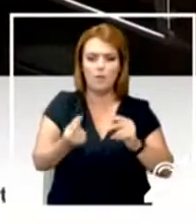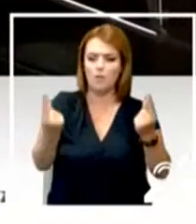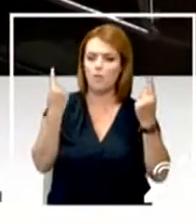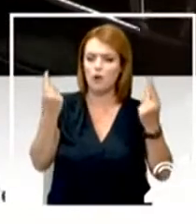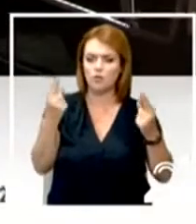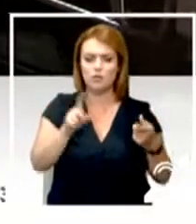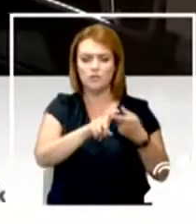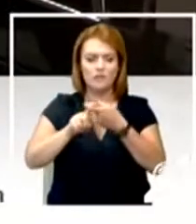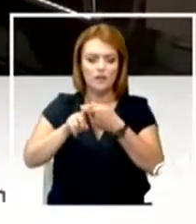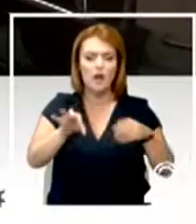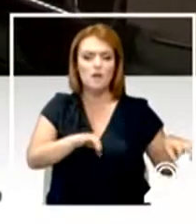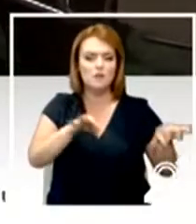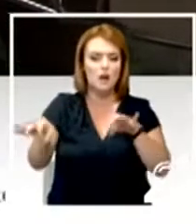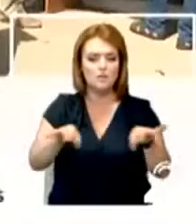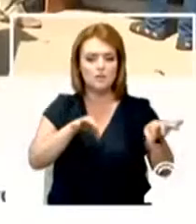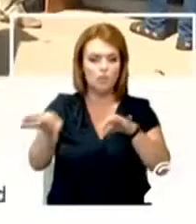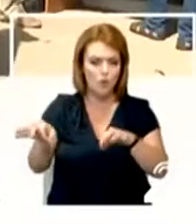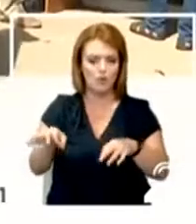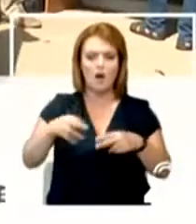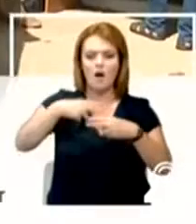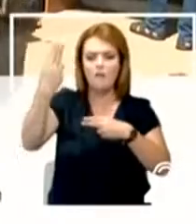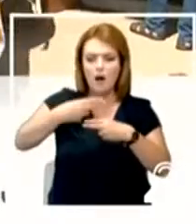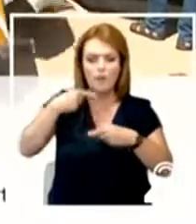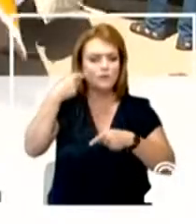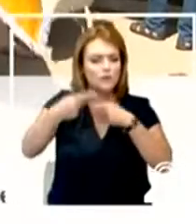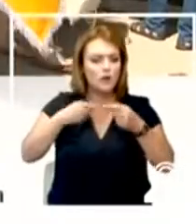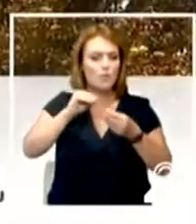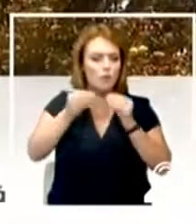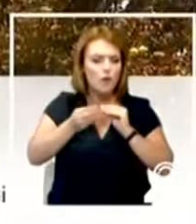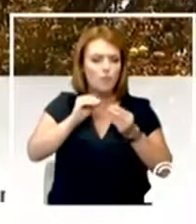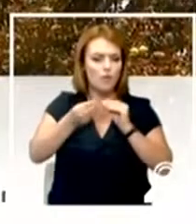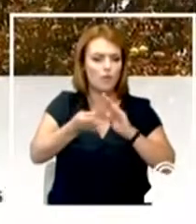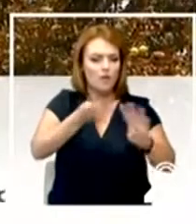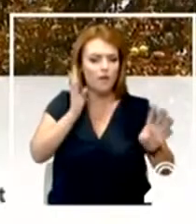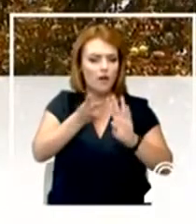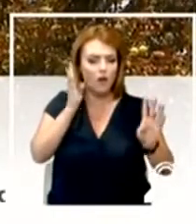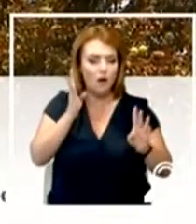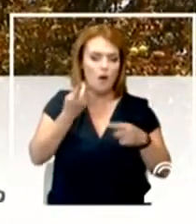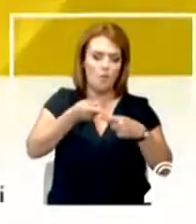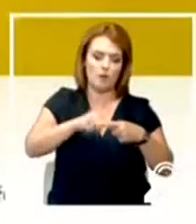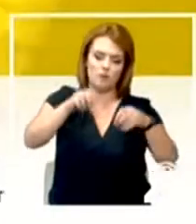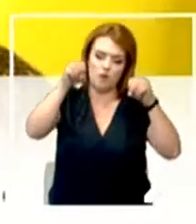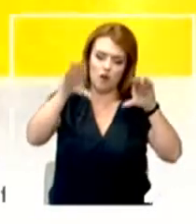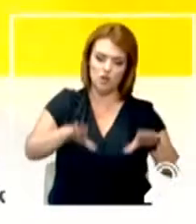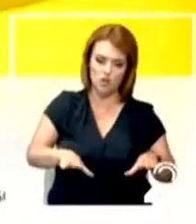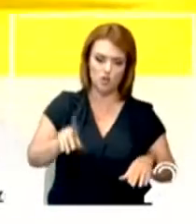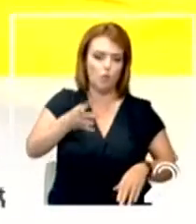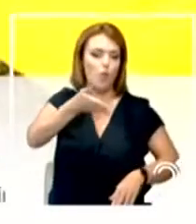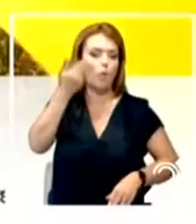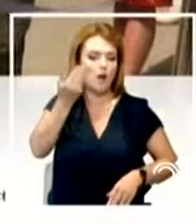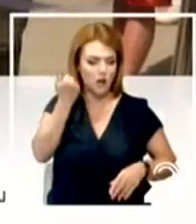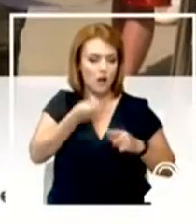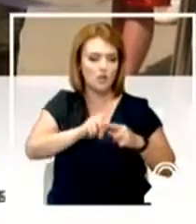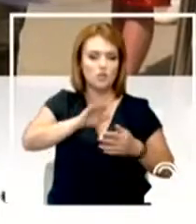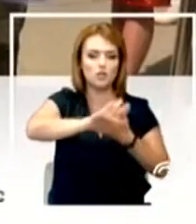din Ucraina este în impas. Inaugurarea noii linii de cale ferată a avut loc la gara din localitatea Berezino din